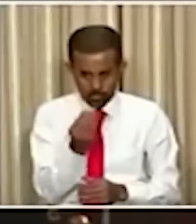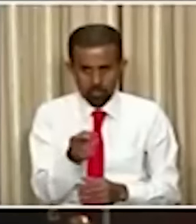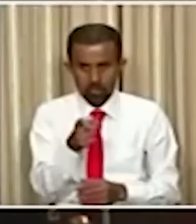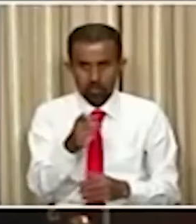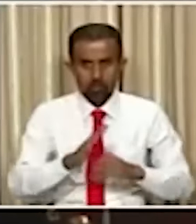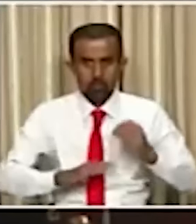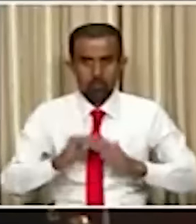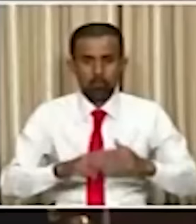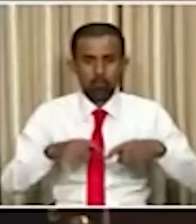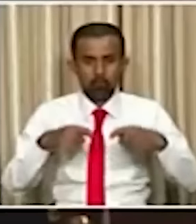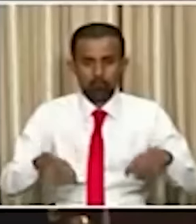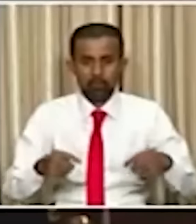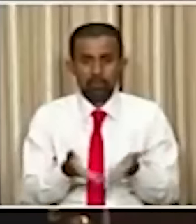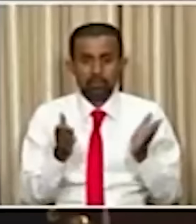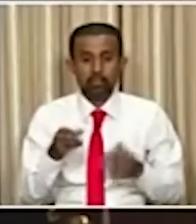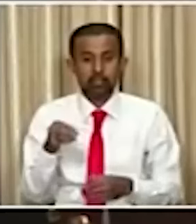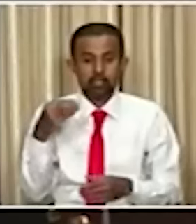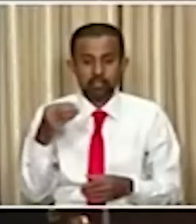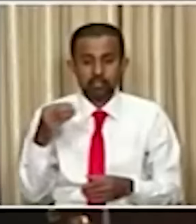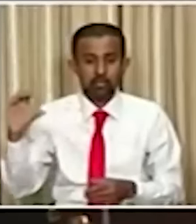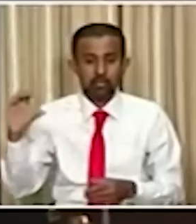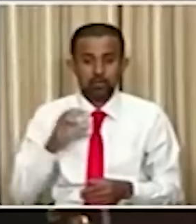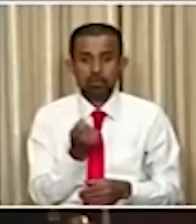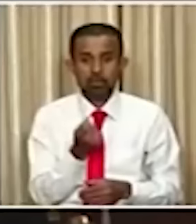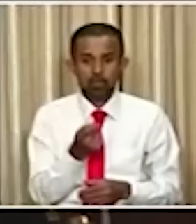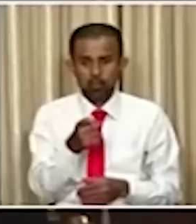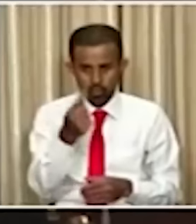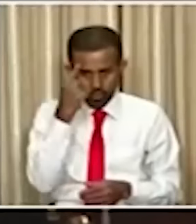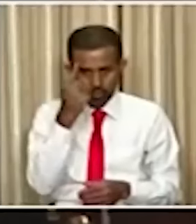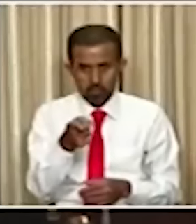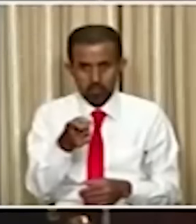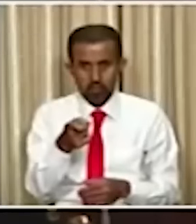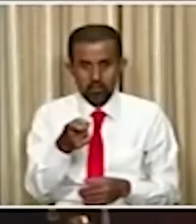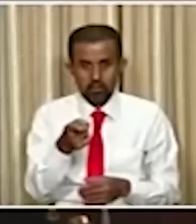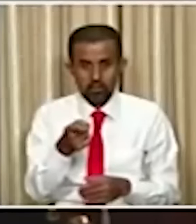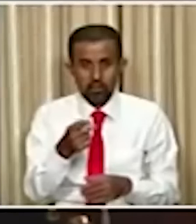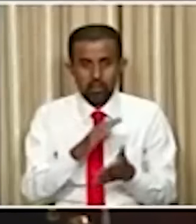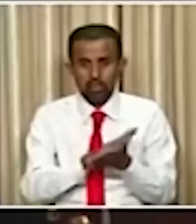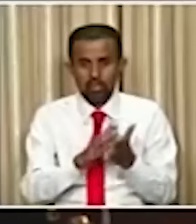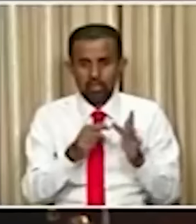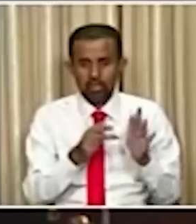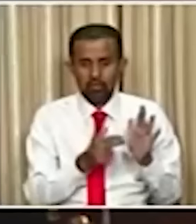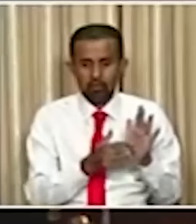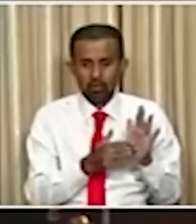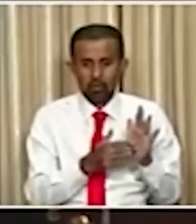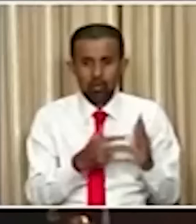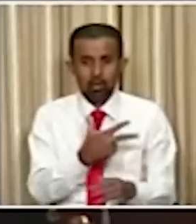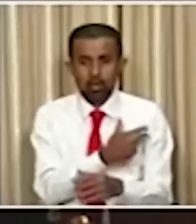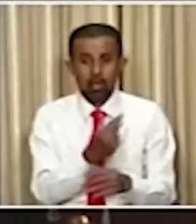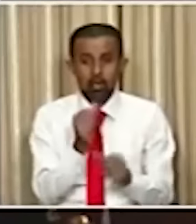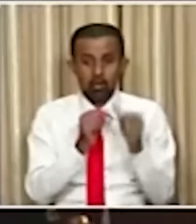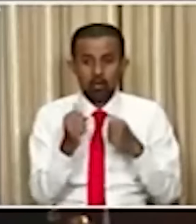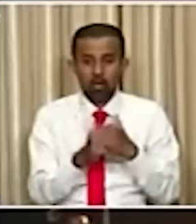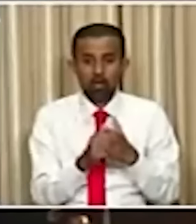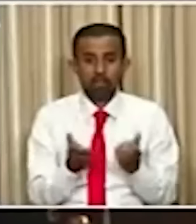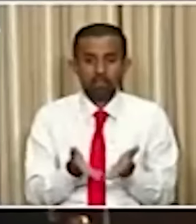Pavichikare, May Indian credit line the Gang Hambage Salivaling of Badanava, Human Immunabilinkin Ausa the Nispada Nikirima Sandaha,